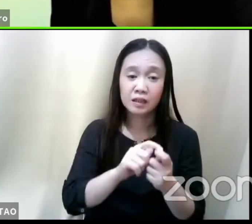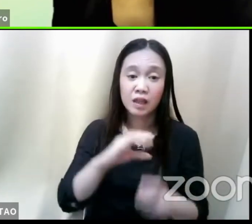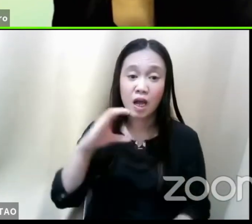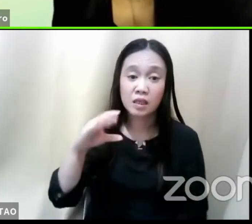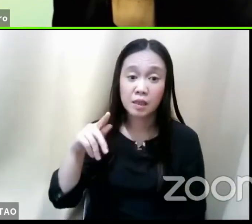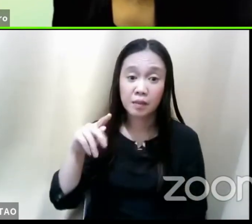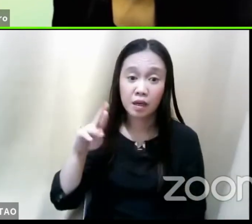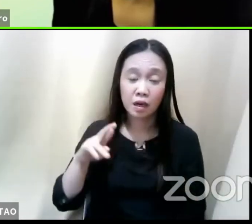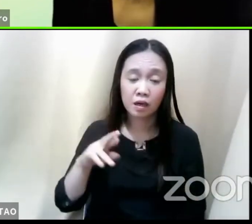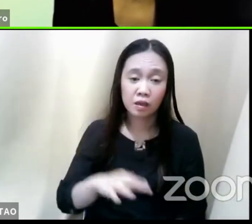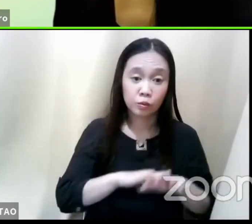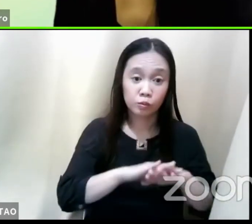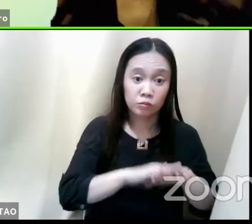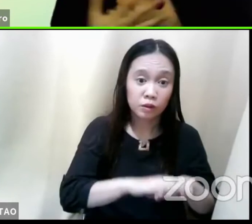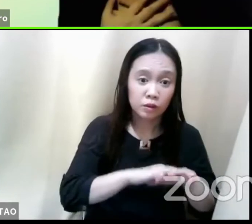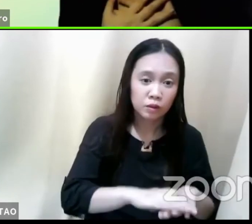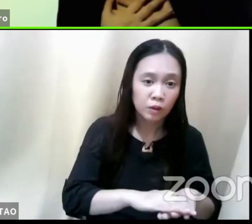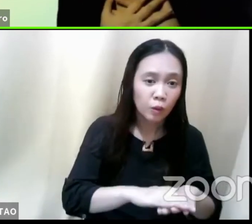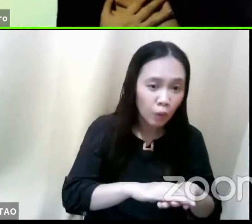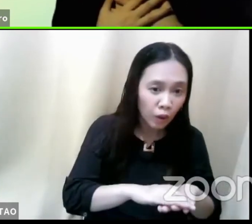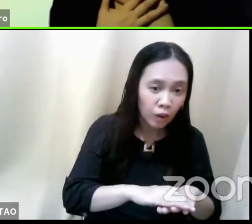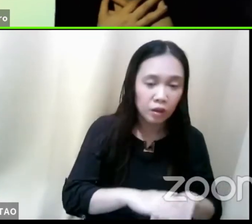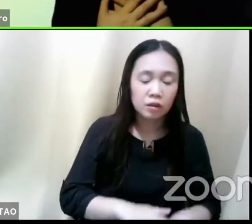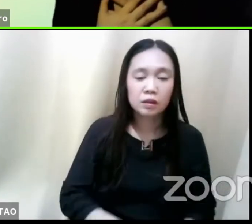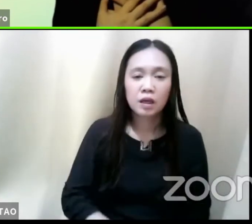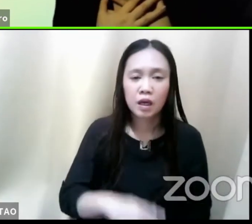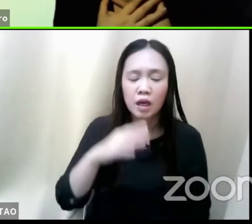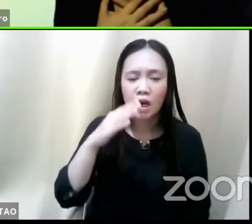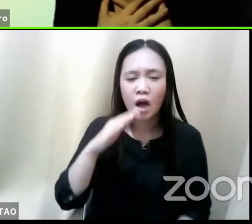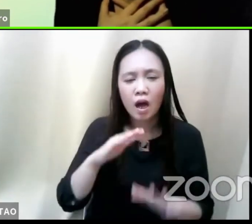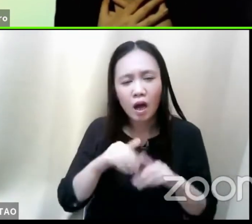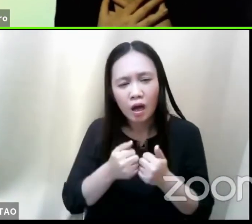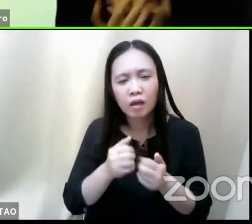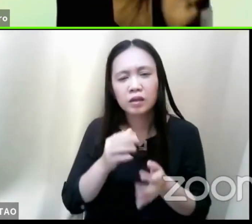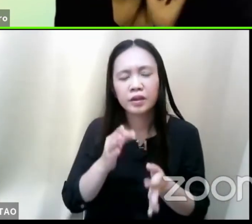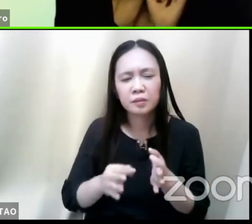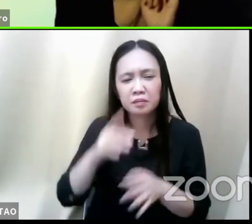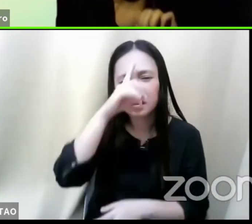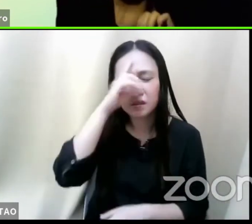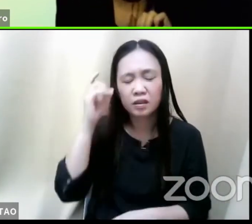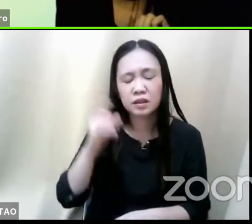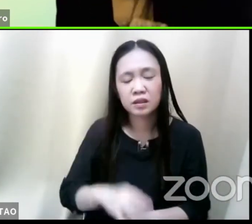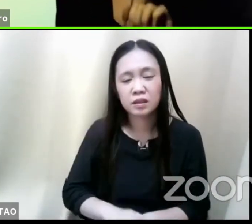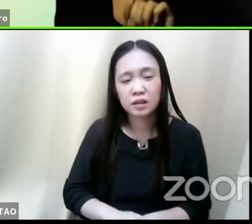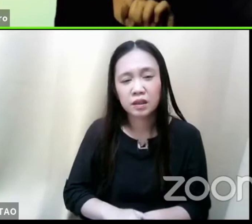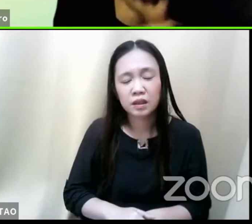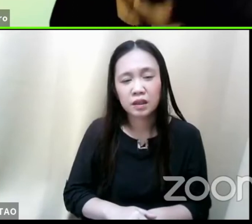niya. Paano po kung dahil sa kanyang impairment, mahina ang kanyang left